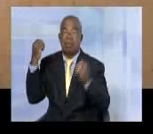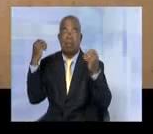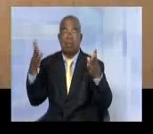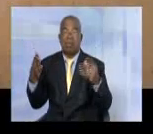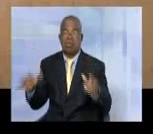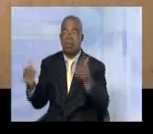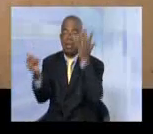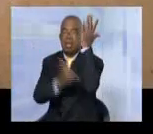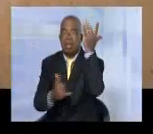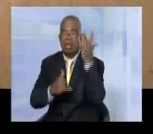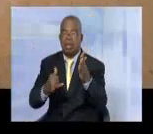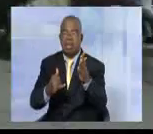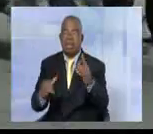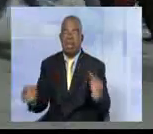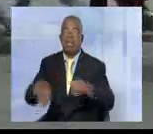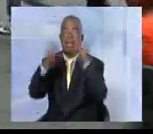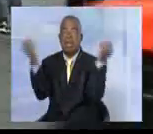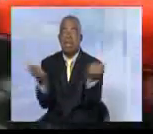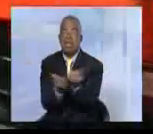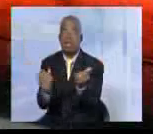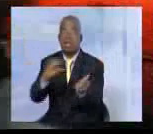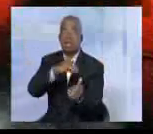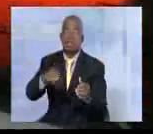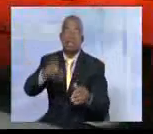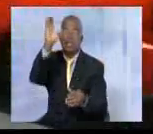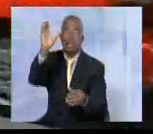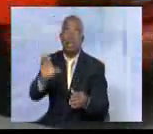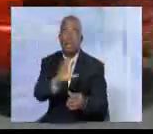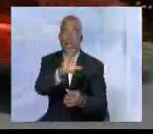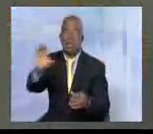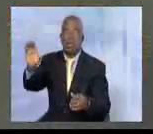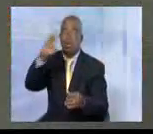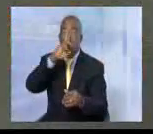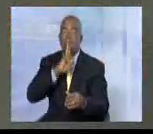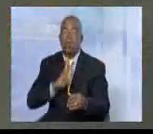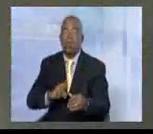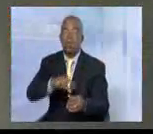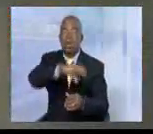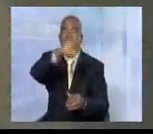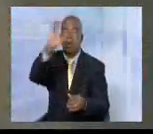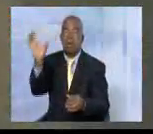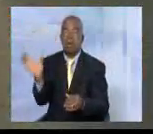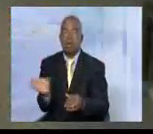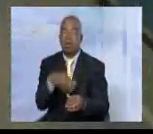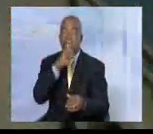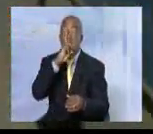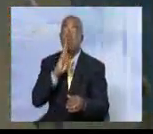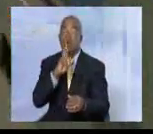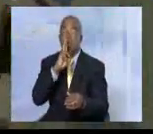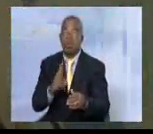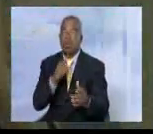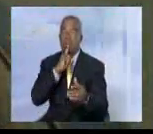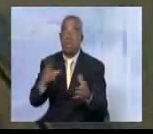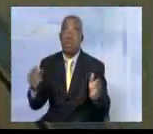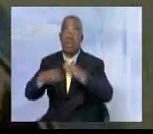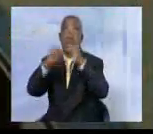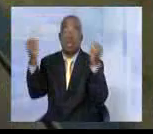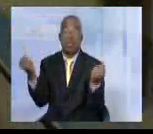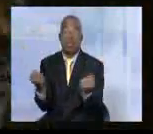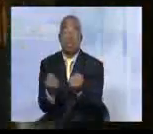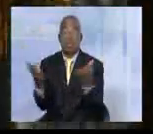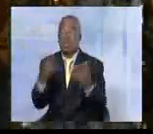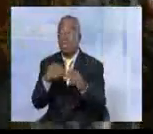et du Croissant-Rouge est le plus grand réseau humanitaire au monde. Neutre et impartial, cette organisation assure